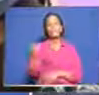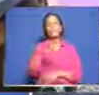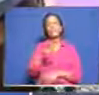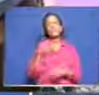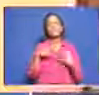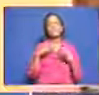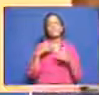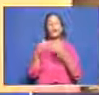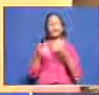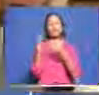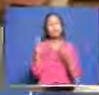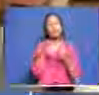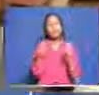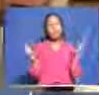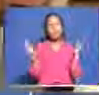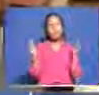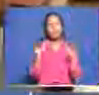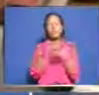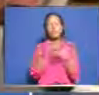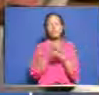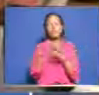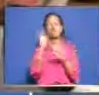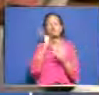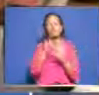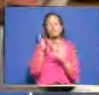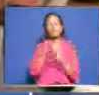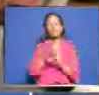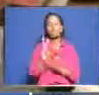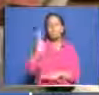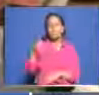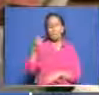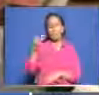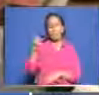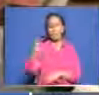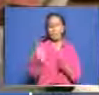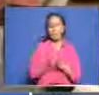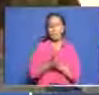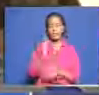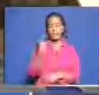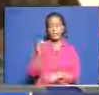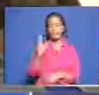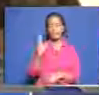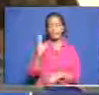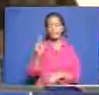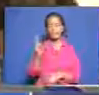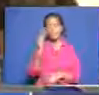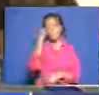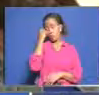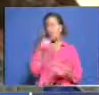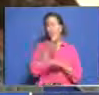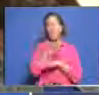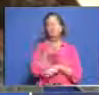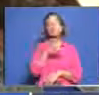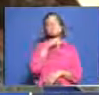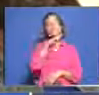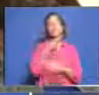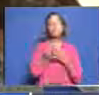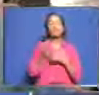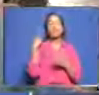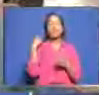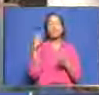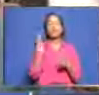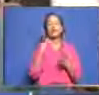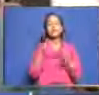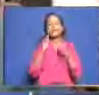where locals are set to elect new member of parliament and member of county assembly respectively, following the demise of their former